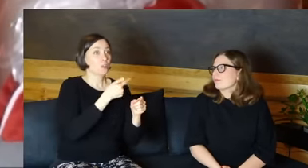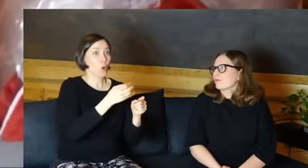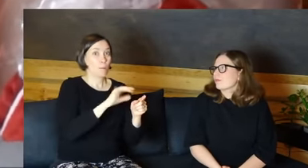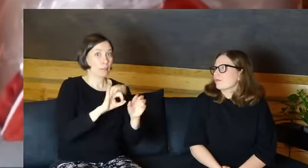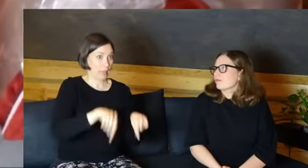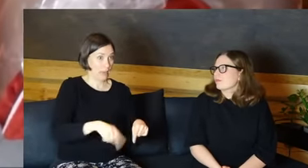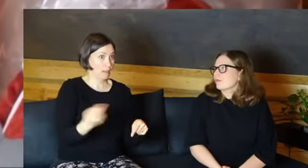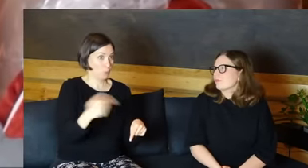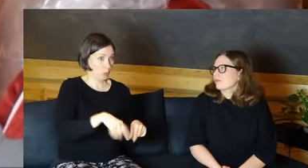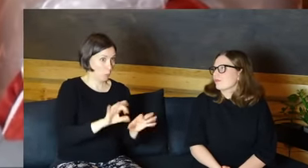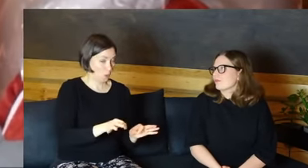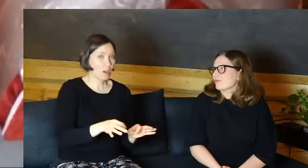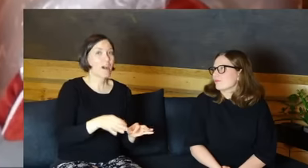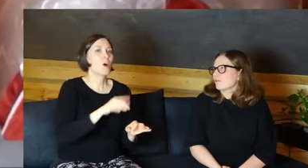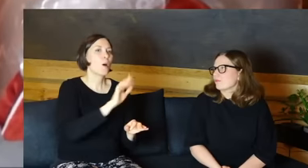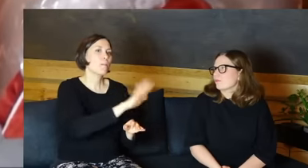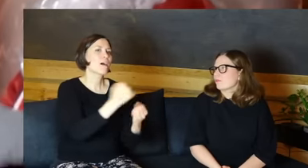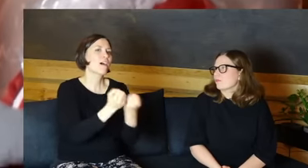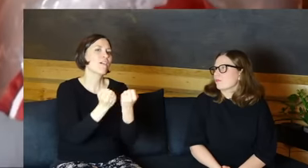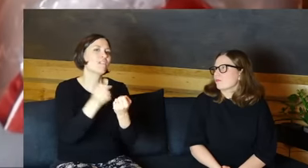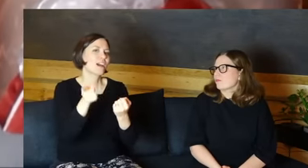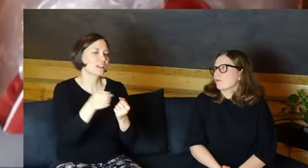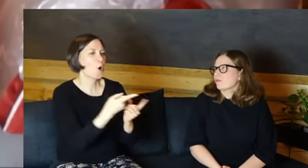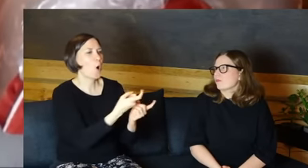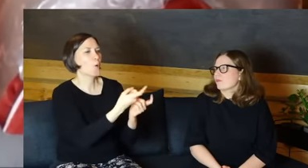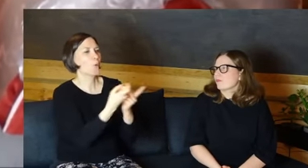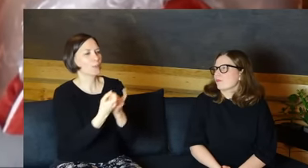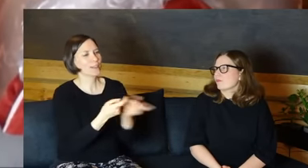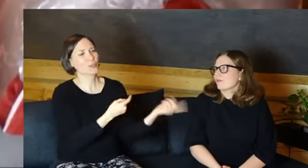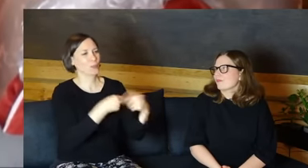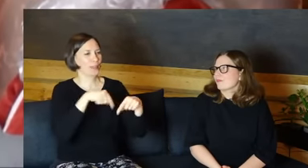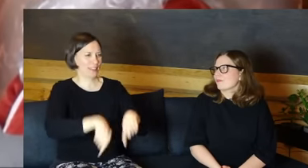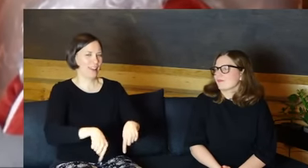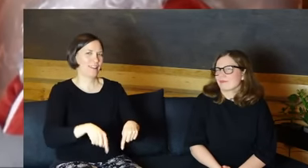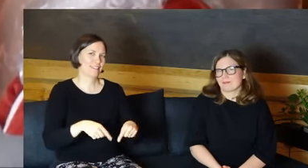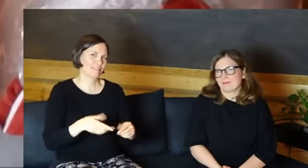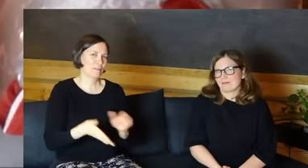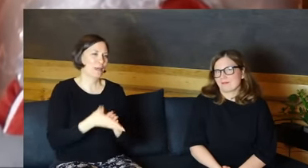taloon ja perustavaan taloon. Ja